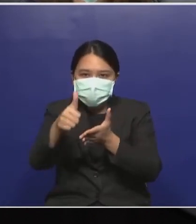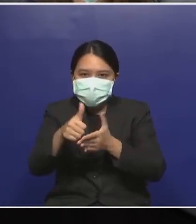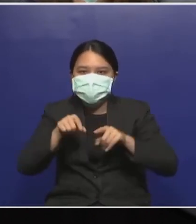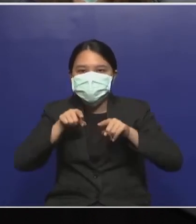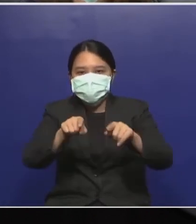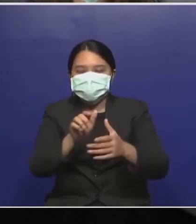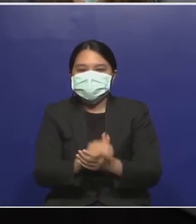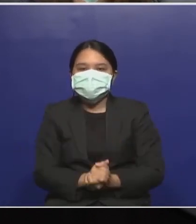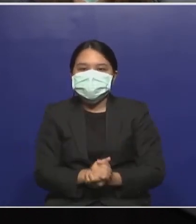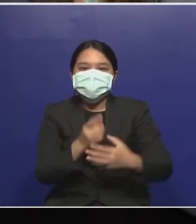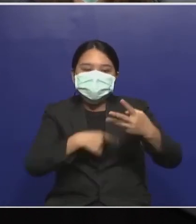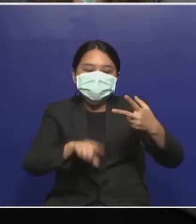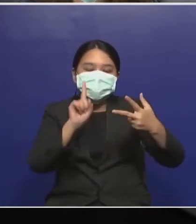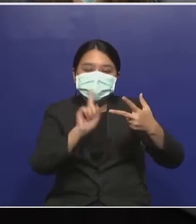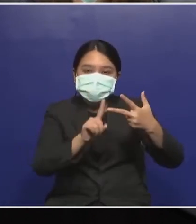ฝึนฟที่ 3 ครับ